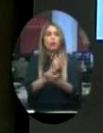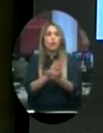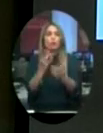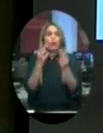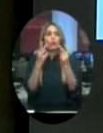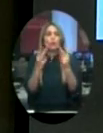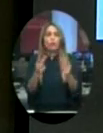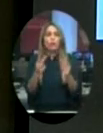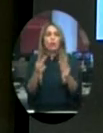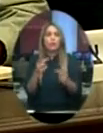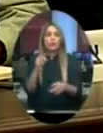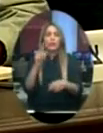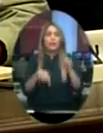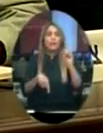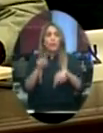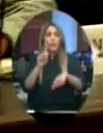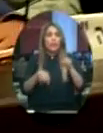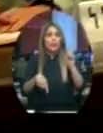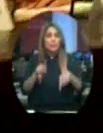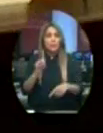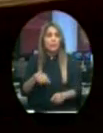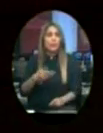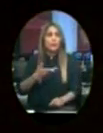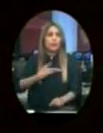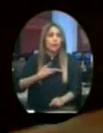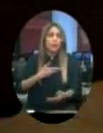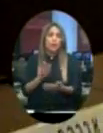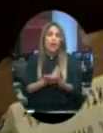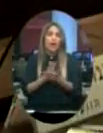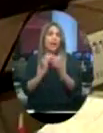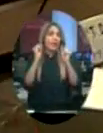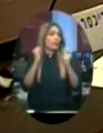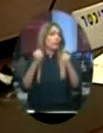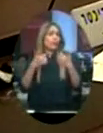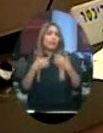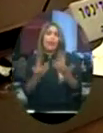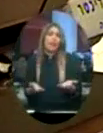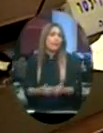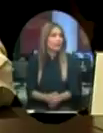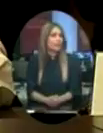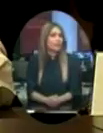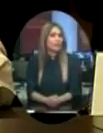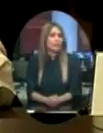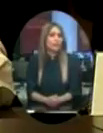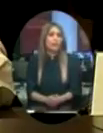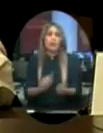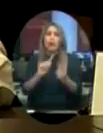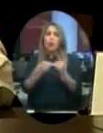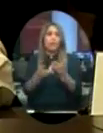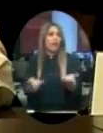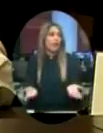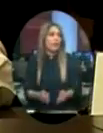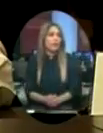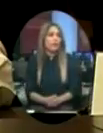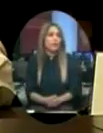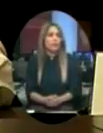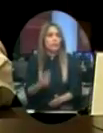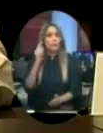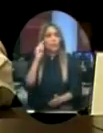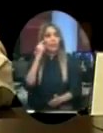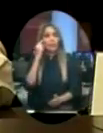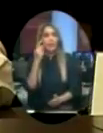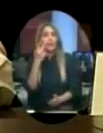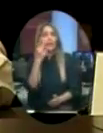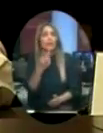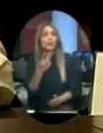פה לפעמים מבלי שתהיה להן הכנה, תשתית, או במקרה הזה חלופה. מטריד לראות מתי בכלל התחילו את הדיון